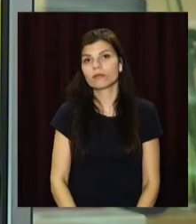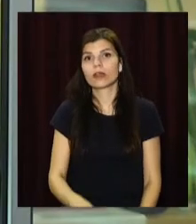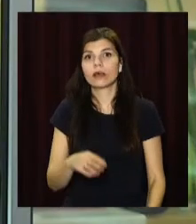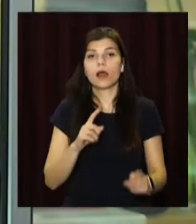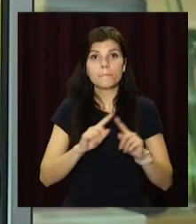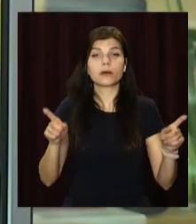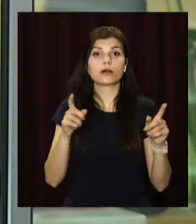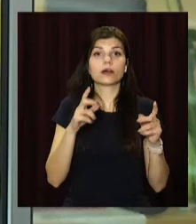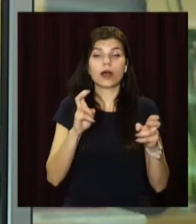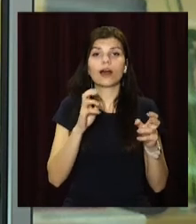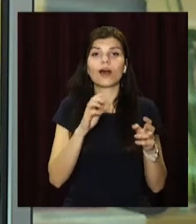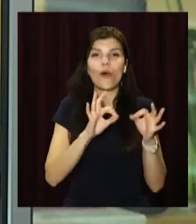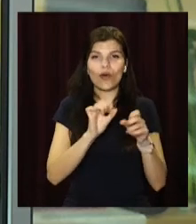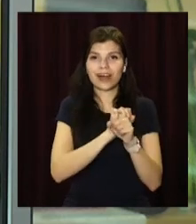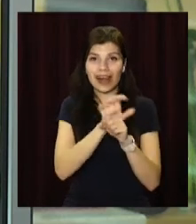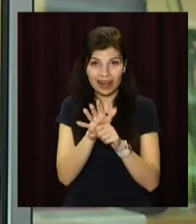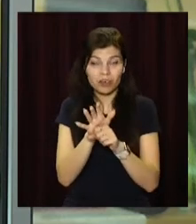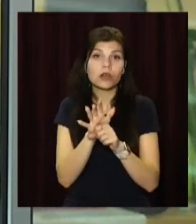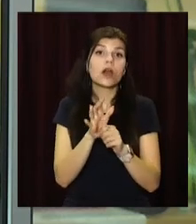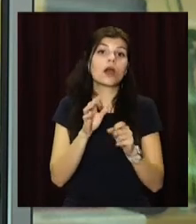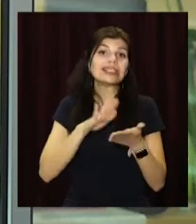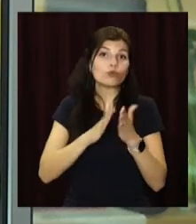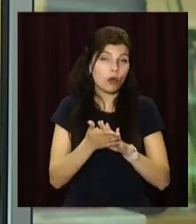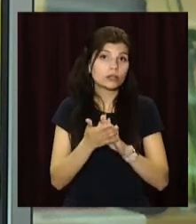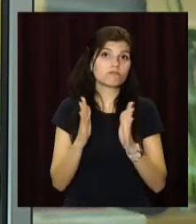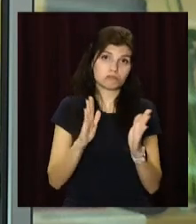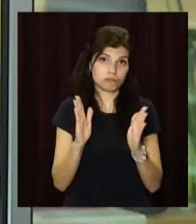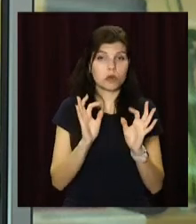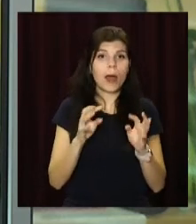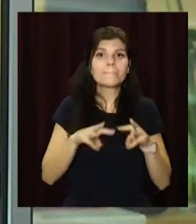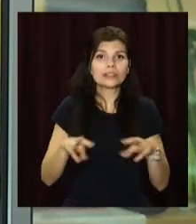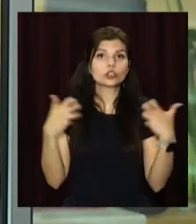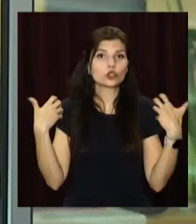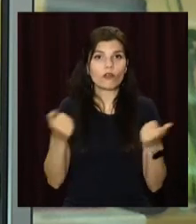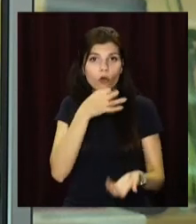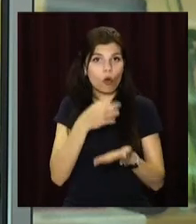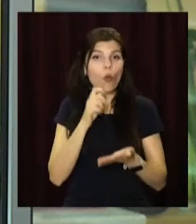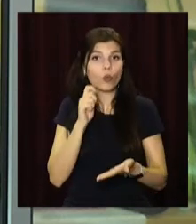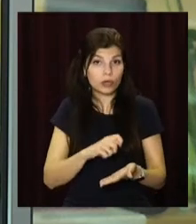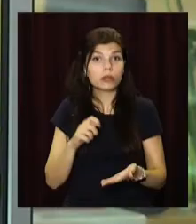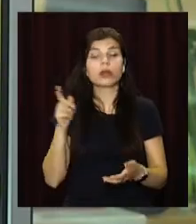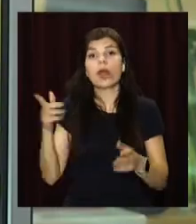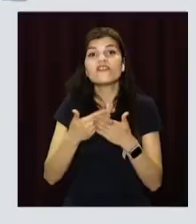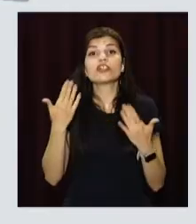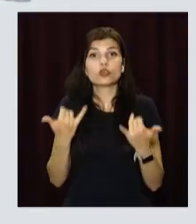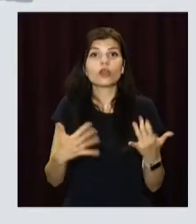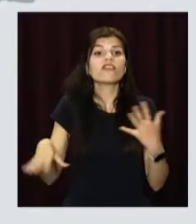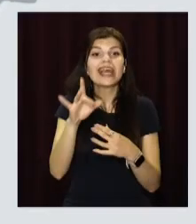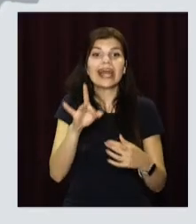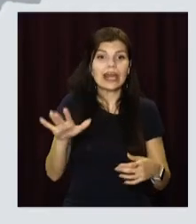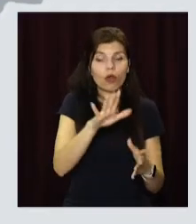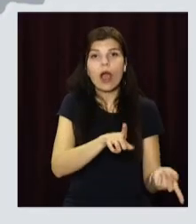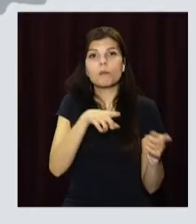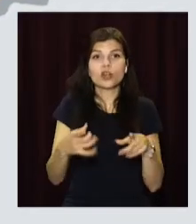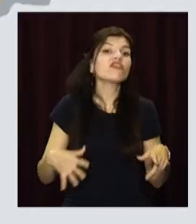Епідситуація з коронавірусом в Україні стабілізувалася. Про це заявили у Міністерстві охорони здоров'я України. Відсьогодні всі регіони